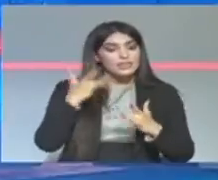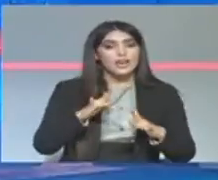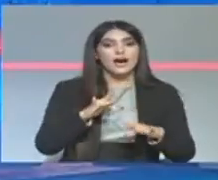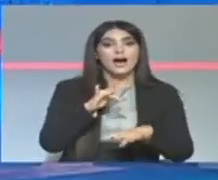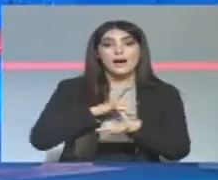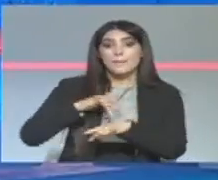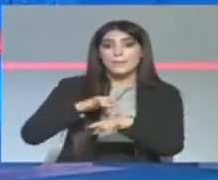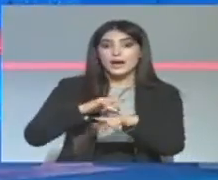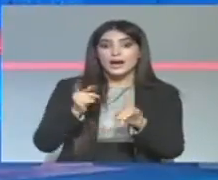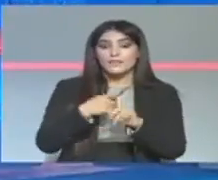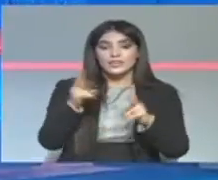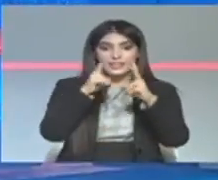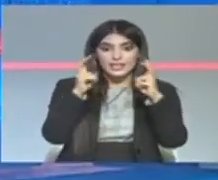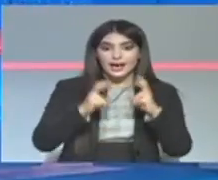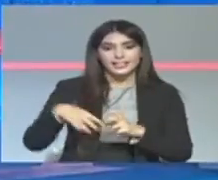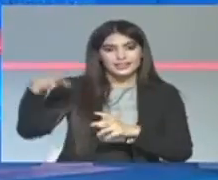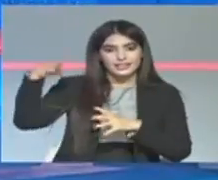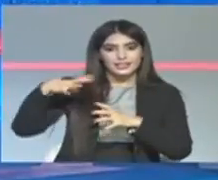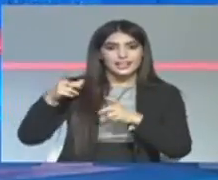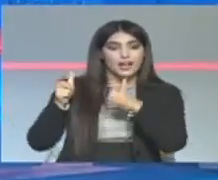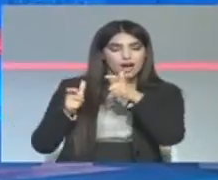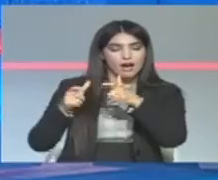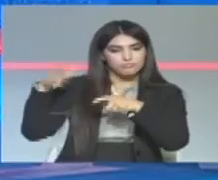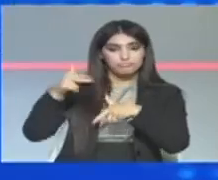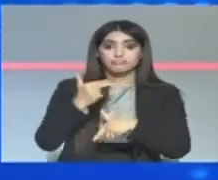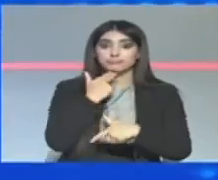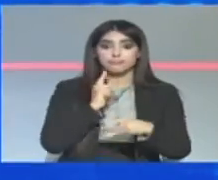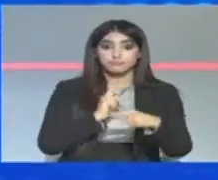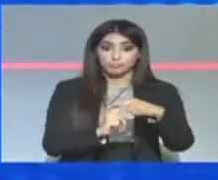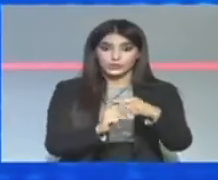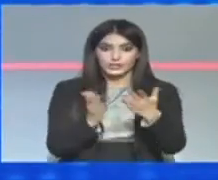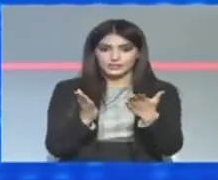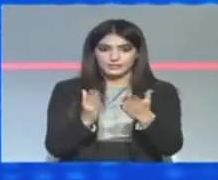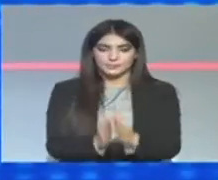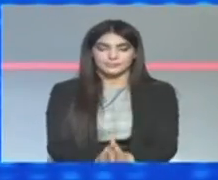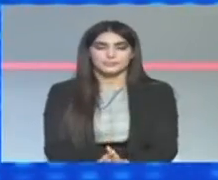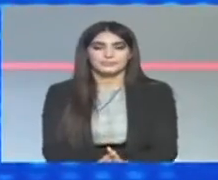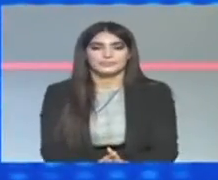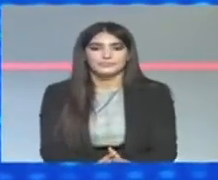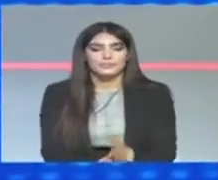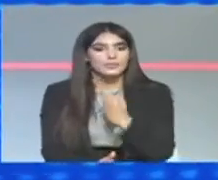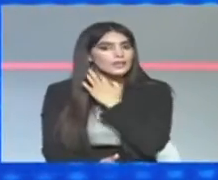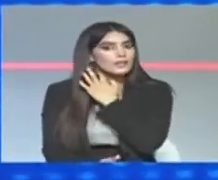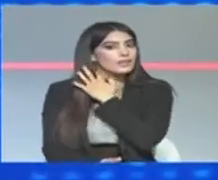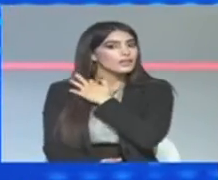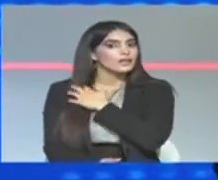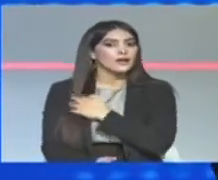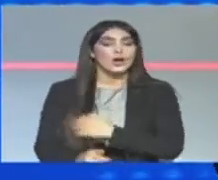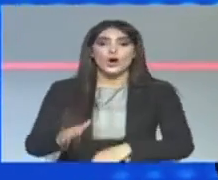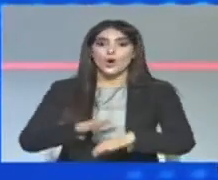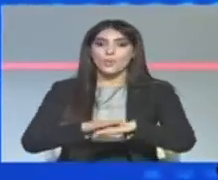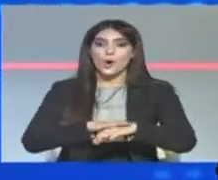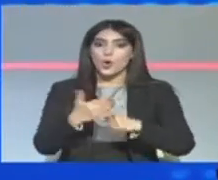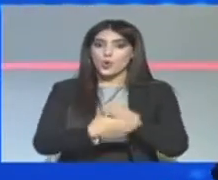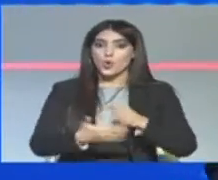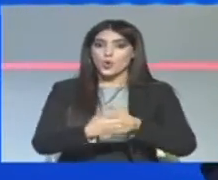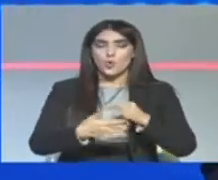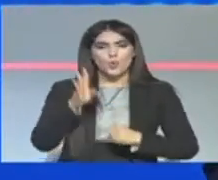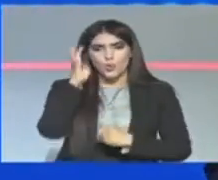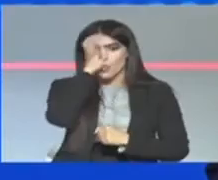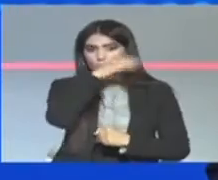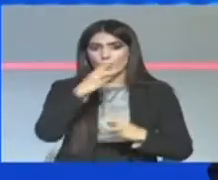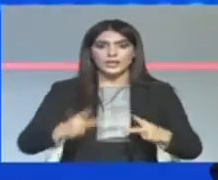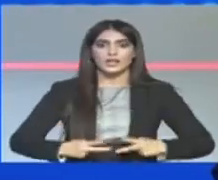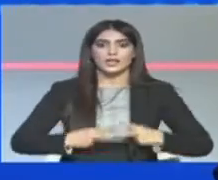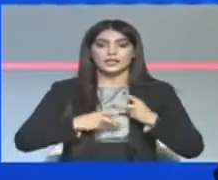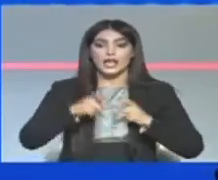الطاقات المتجدده التي اثبتت جدواها وفي القطاع الفلاحي اشكاليات وصعوبات عديده يواجهها